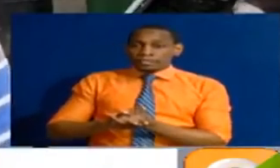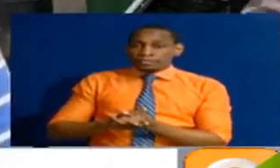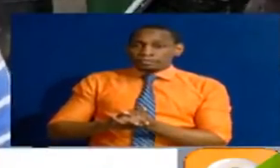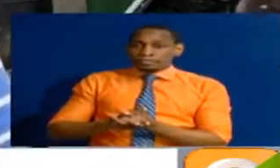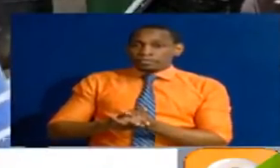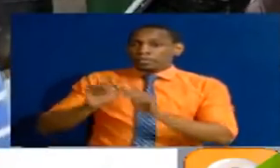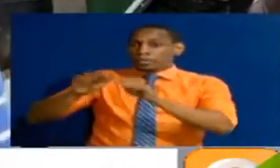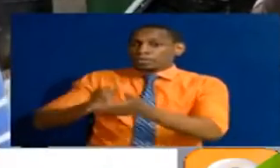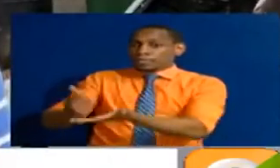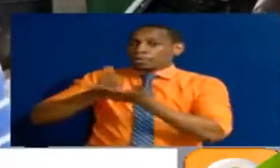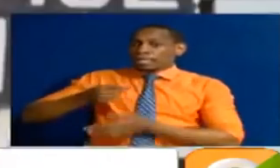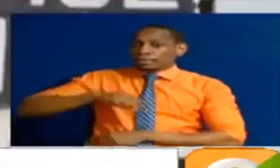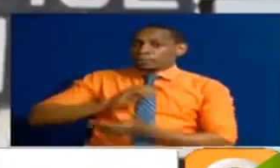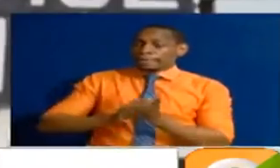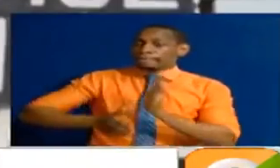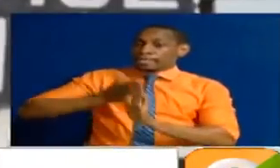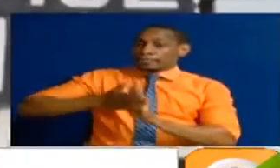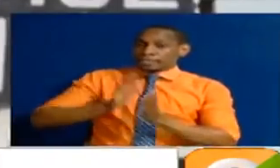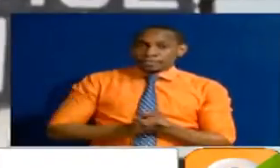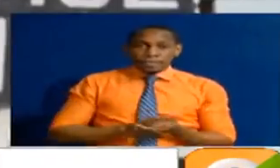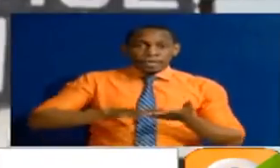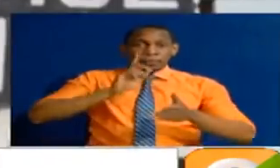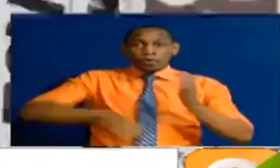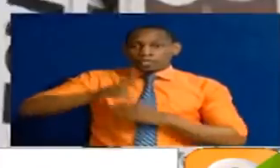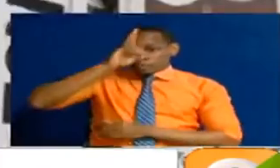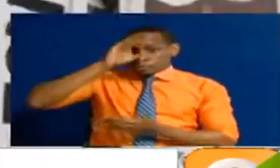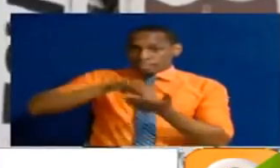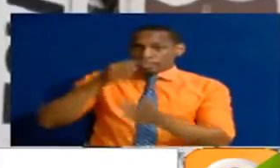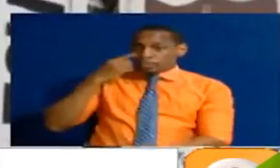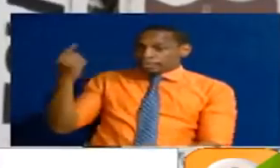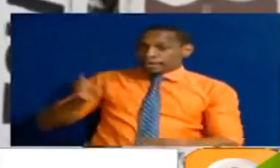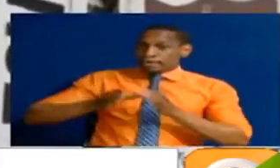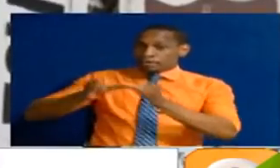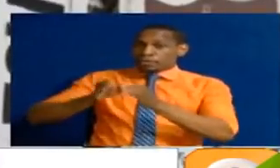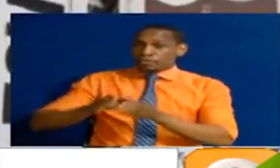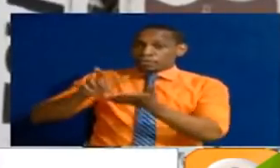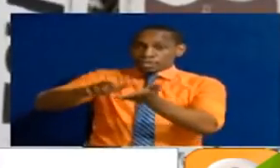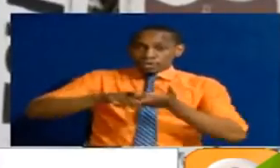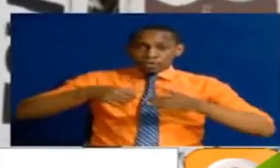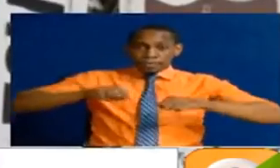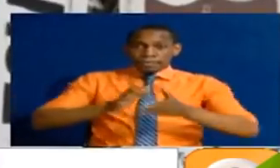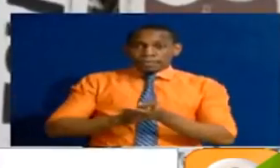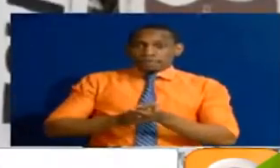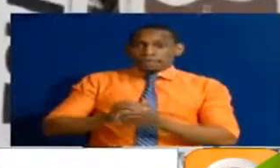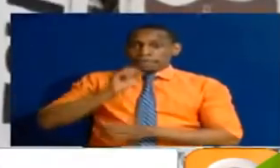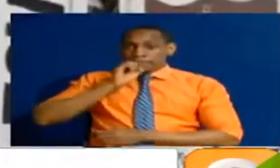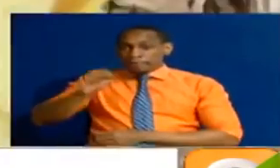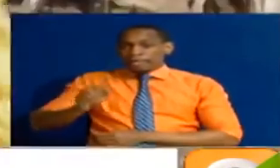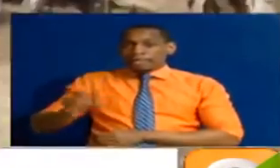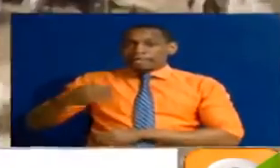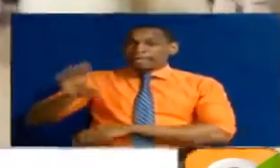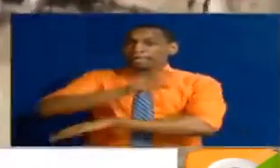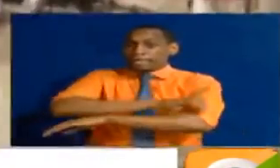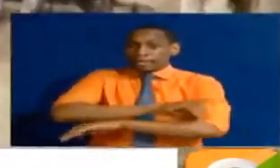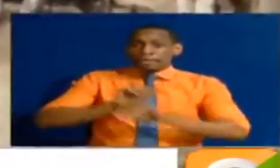ni kwamba wataweza kutusaidia kwa wepesi. Aidha, polisi wa kituo hiki hulazimika kukodisha pikipiki kwa shilingi 500 kila